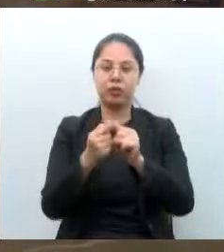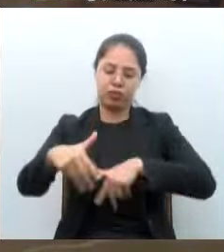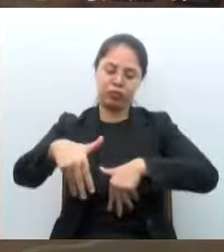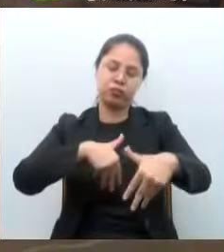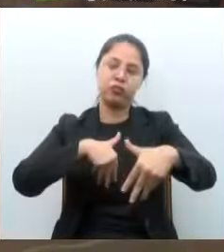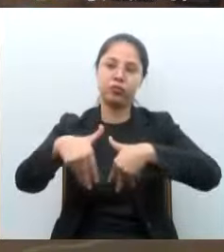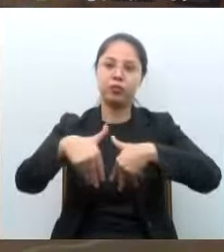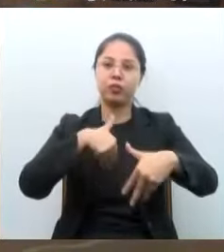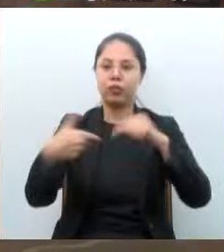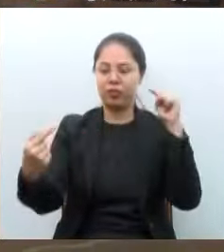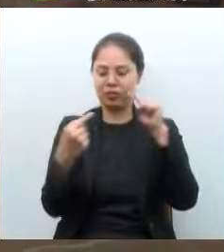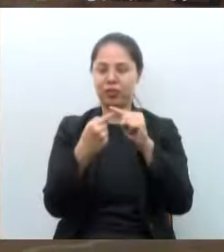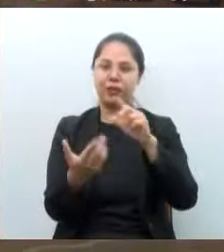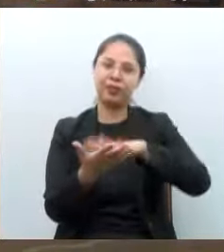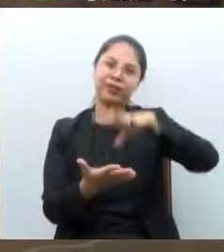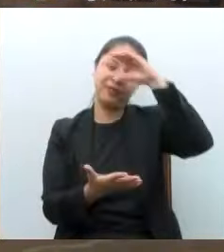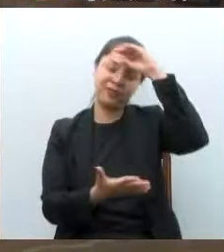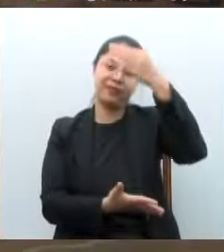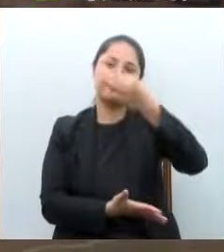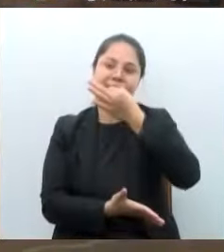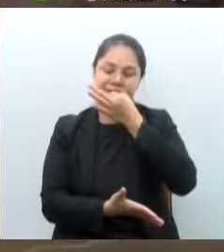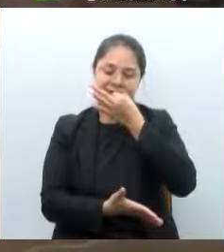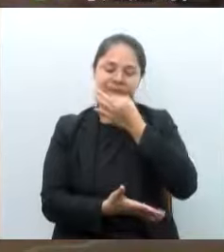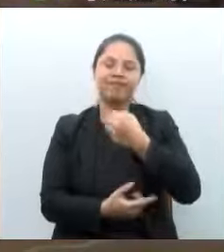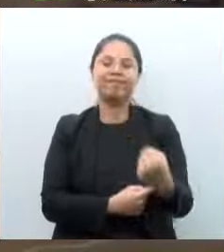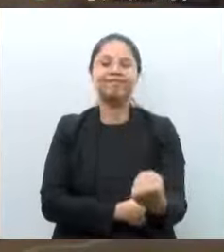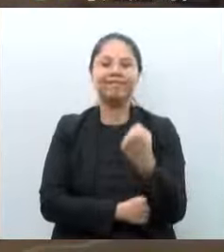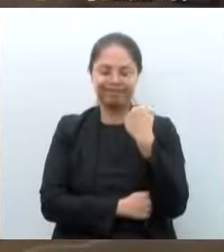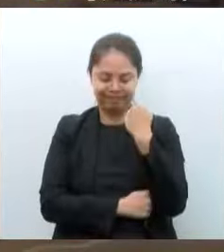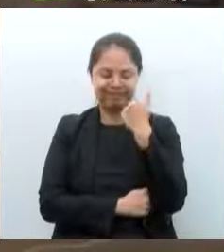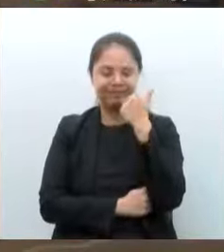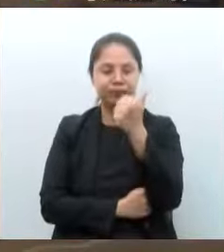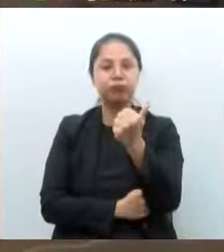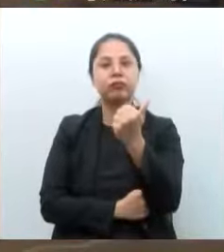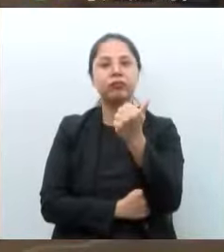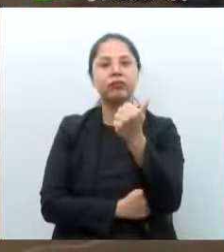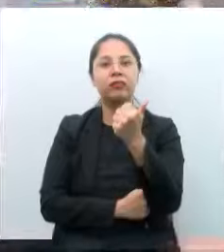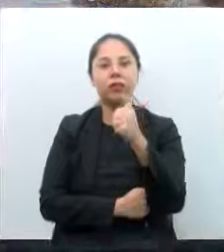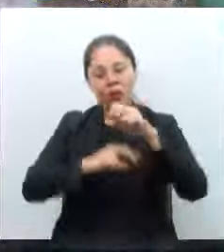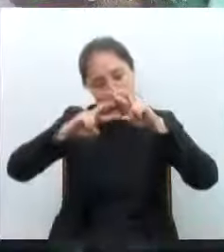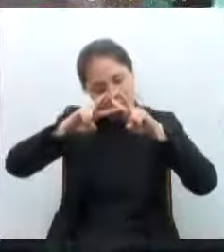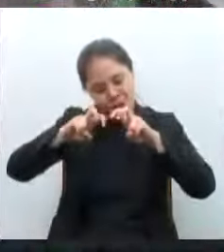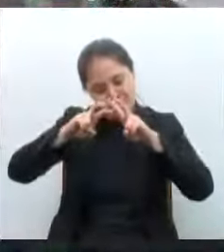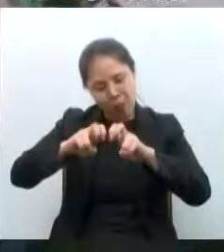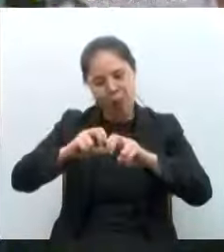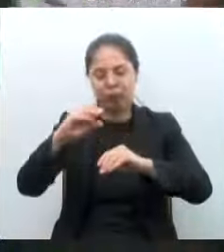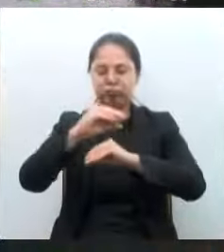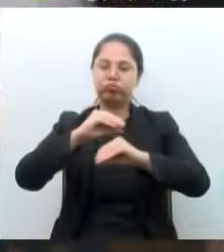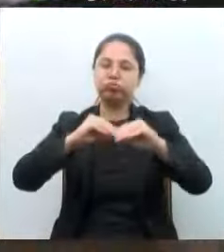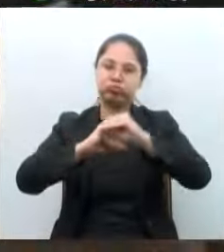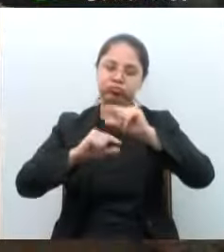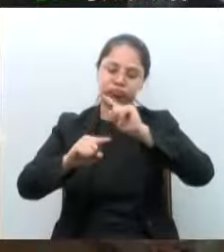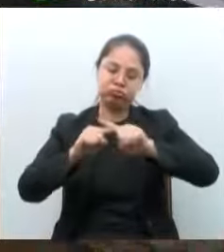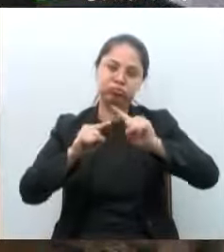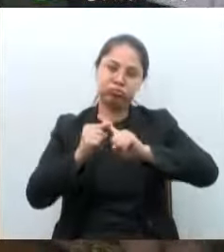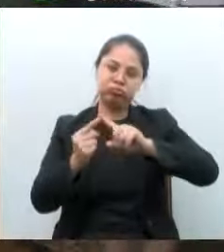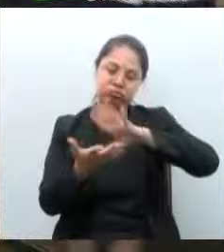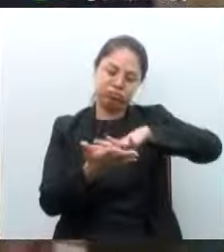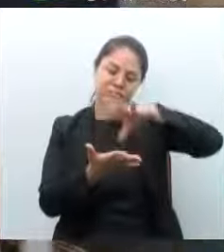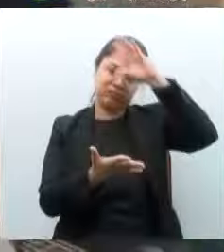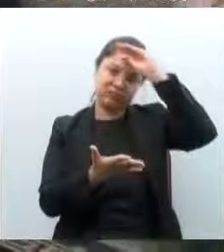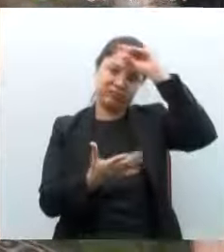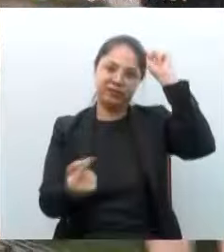นแห่งการเรียนรู้ทางวิชาชีพที่เข้มแข็งทำให้เราสามารถที่จะวิเคราะห์โครงสร้างหลักสูตรสถานศึกษา